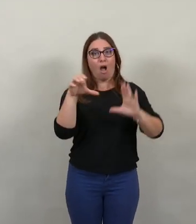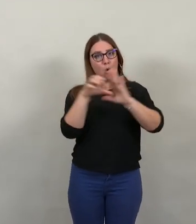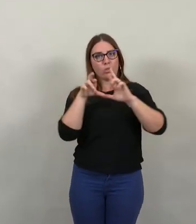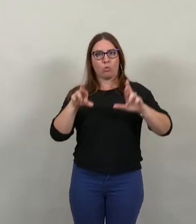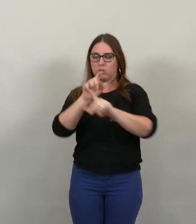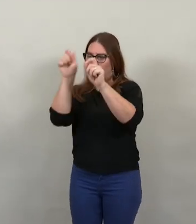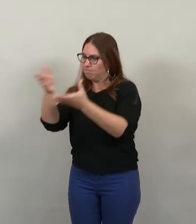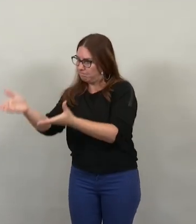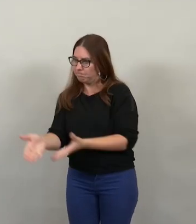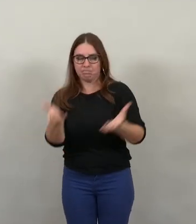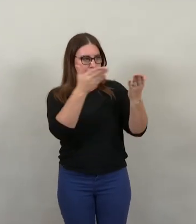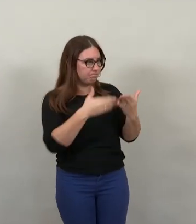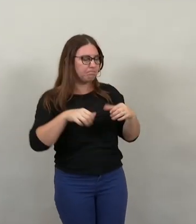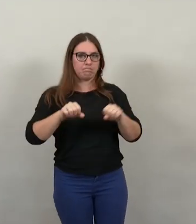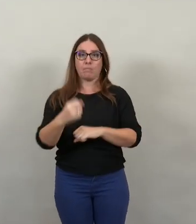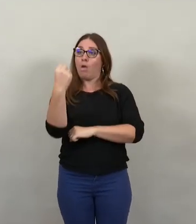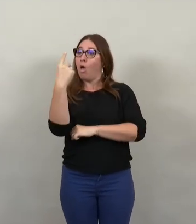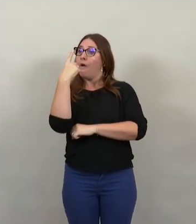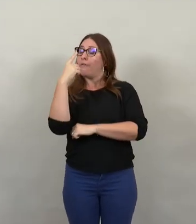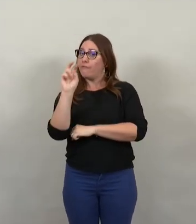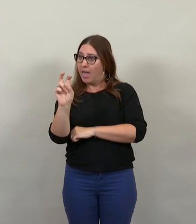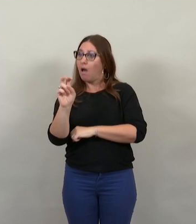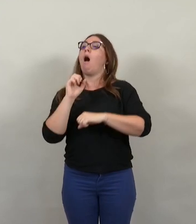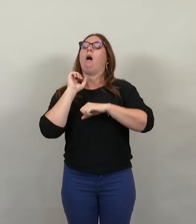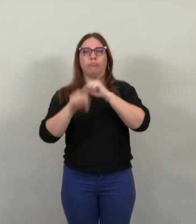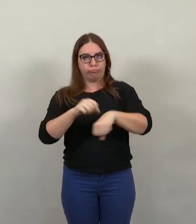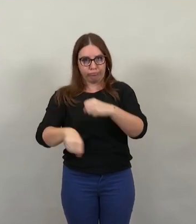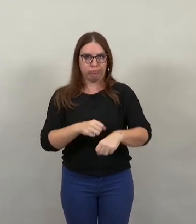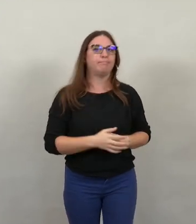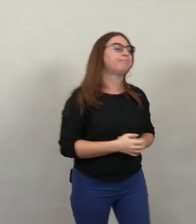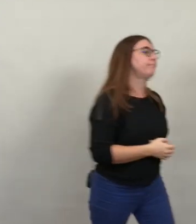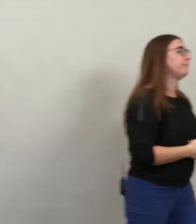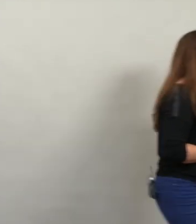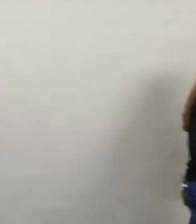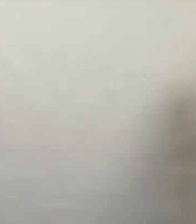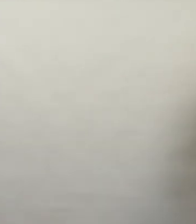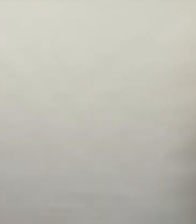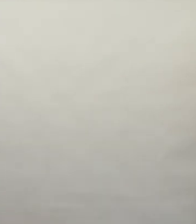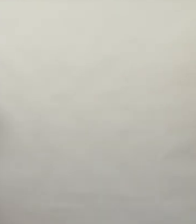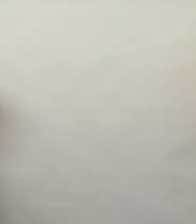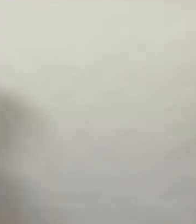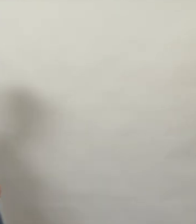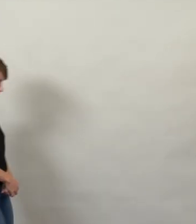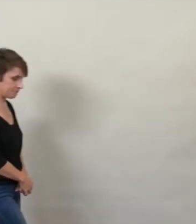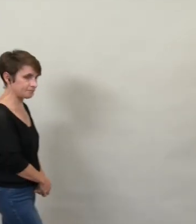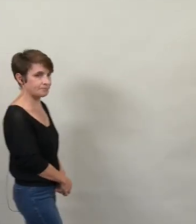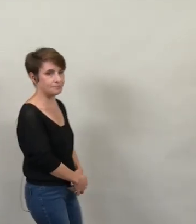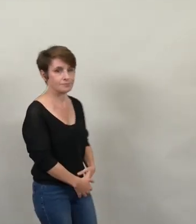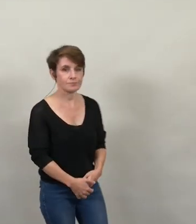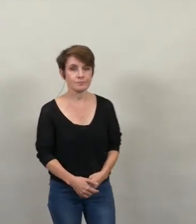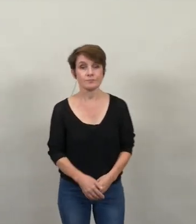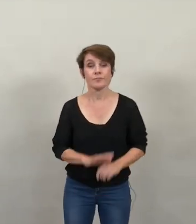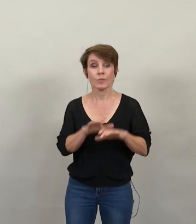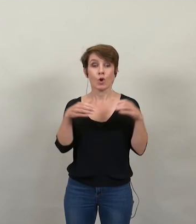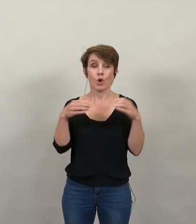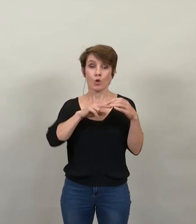route en attendant le feu vert au passé notre groupe demande d'agir et nous vous faisons donc les